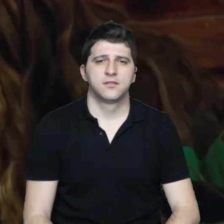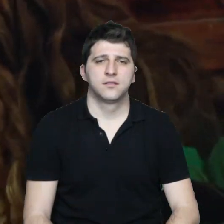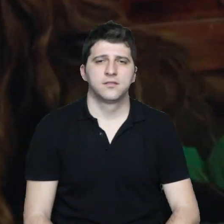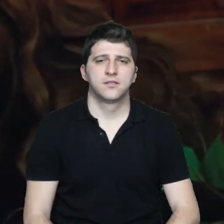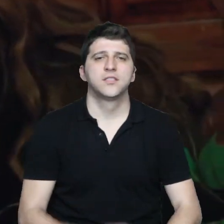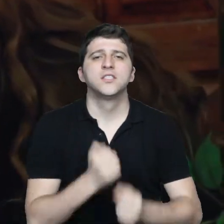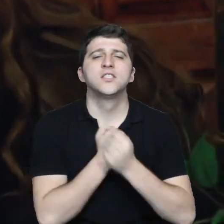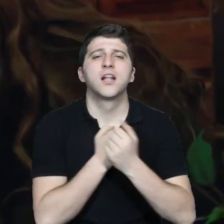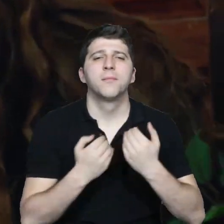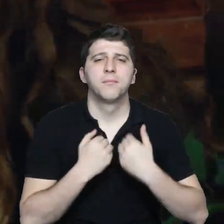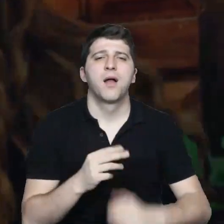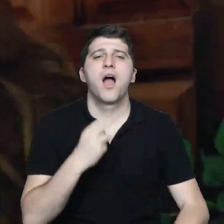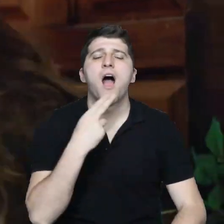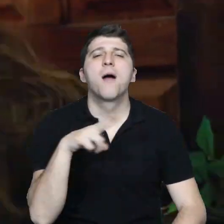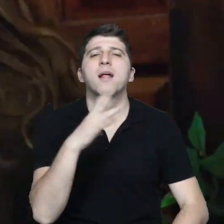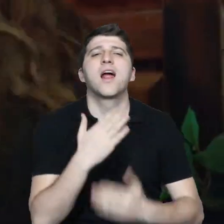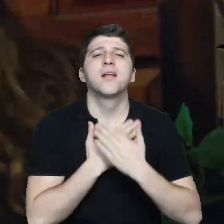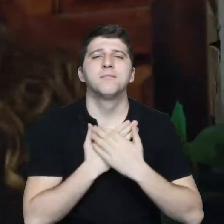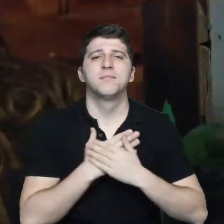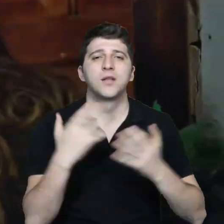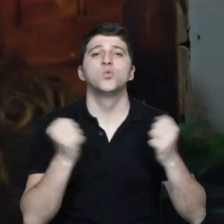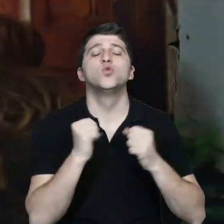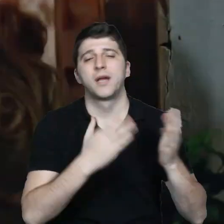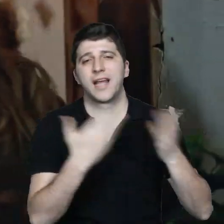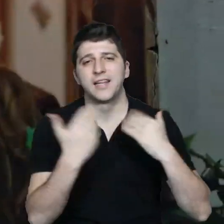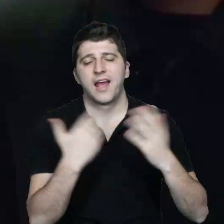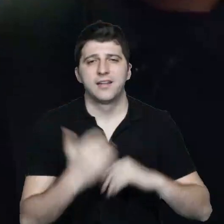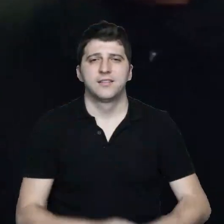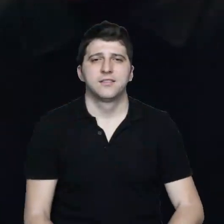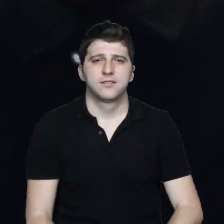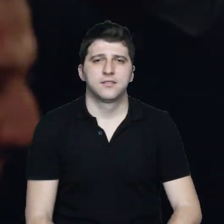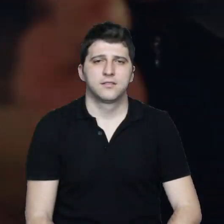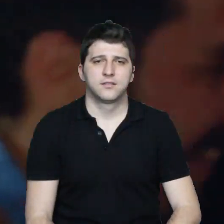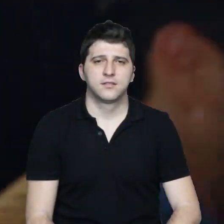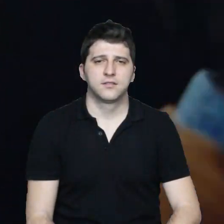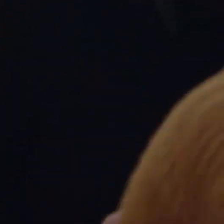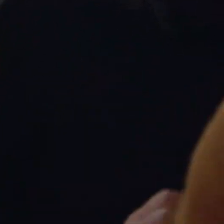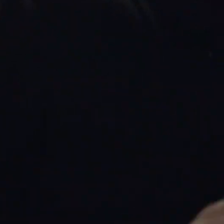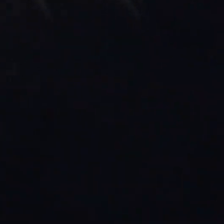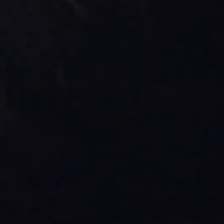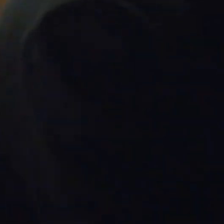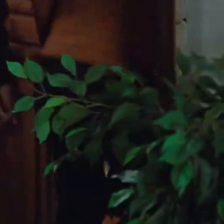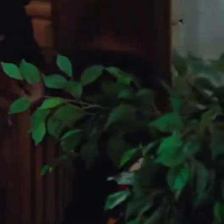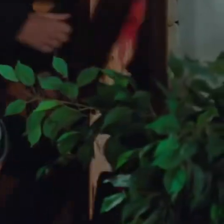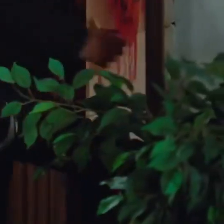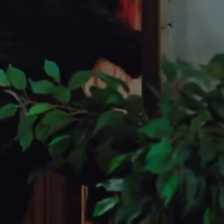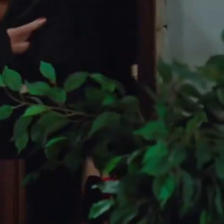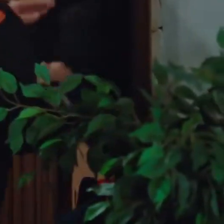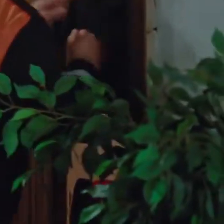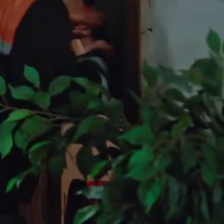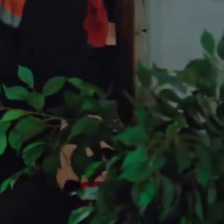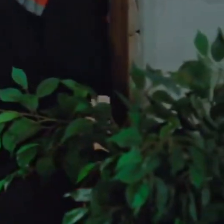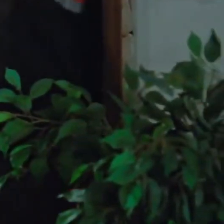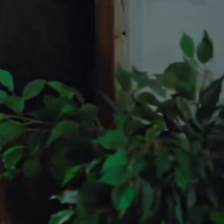Yine geçin. Ablalarım. Hadi üşümeyin, gelin. Erkekler de giriyor içeri.